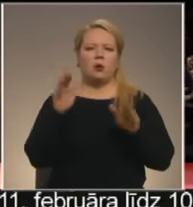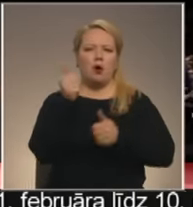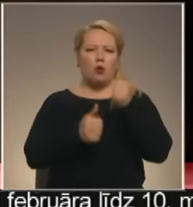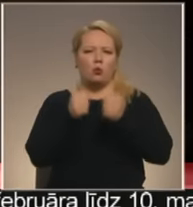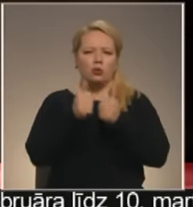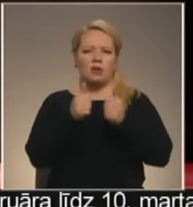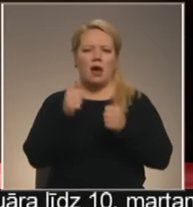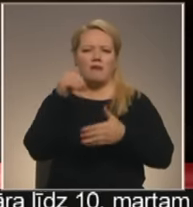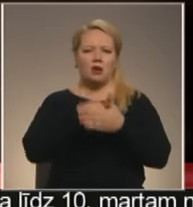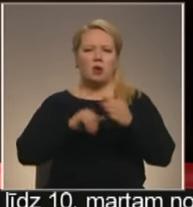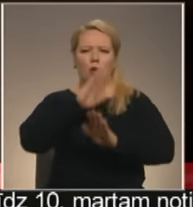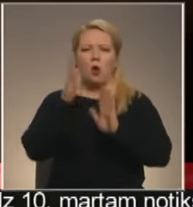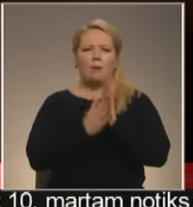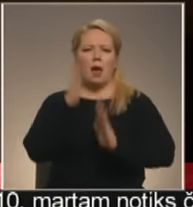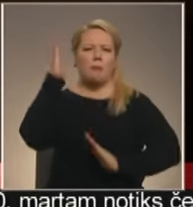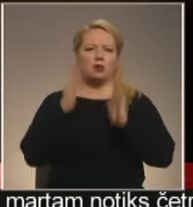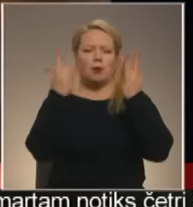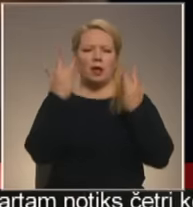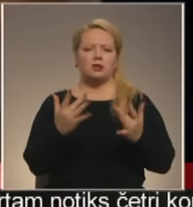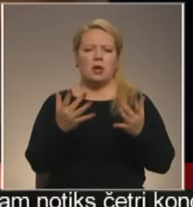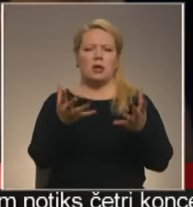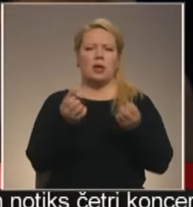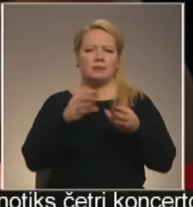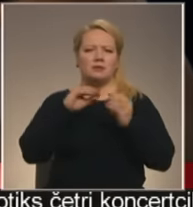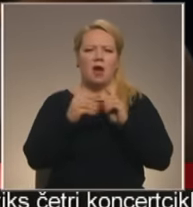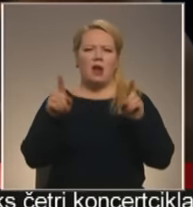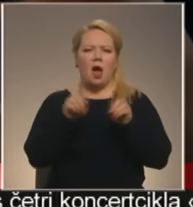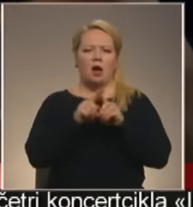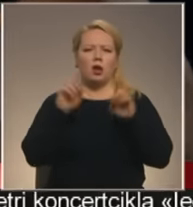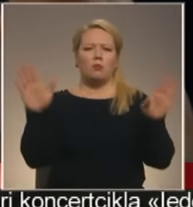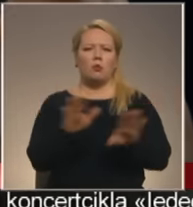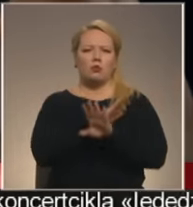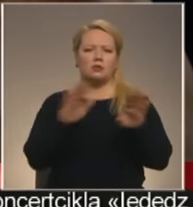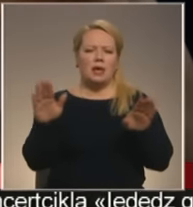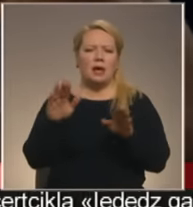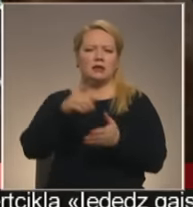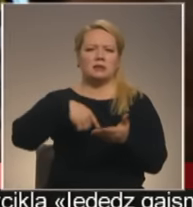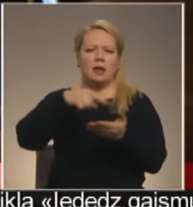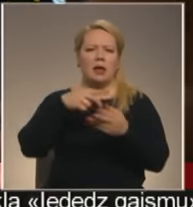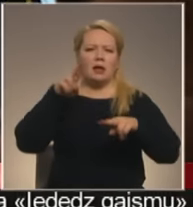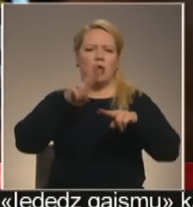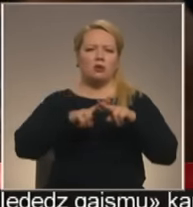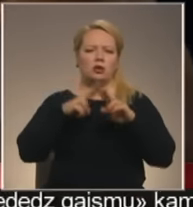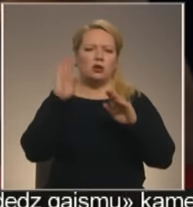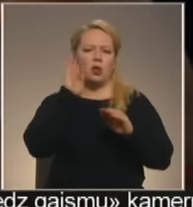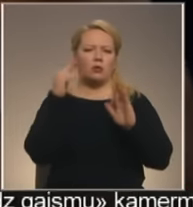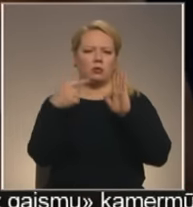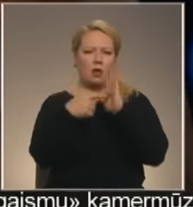kopējā balsojuma rezultāta noteikšanā ņems vērā arī mūzikas straumēšanas vietnes Spotify klausīšanās datus.